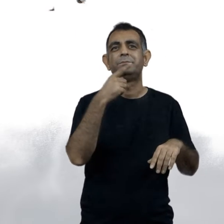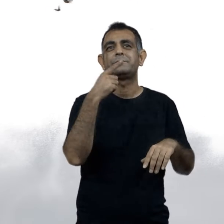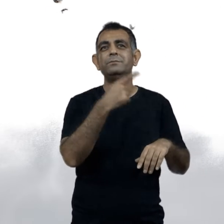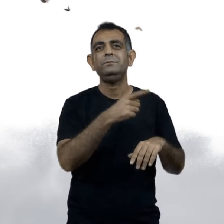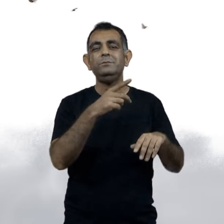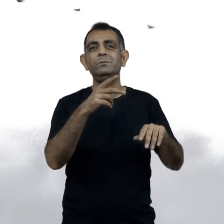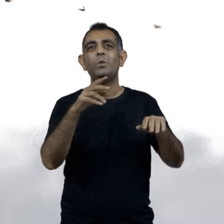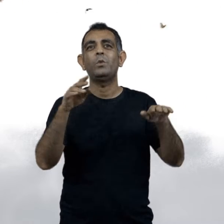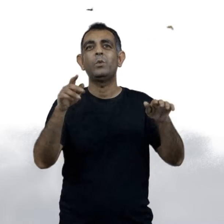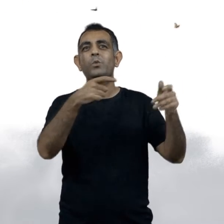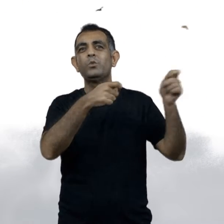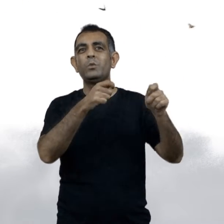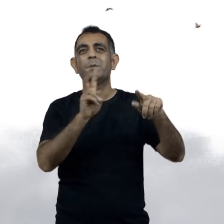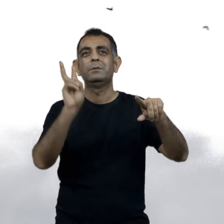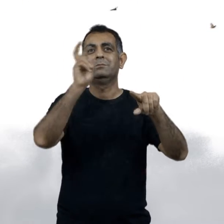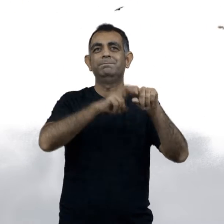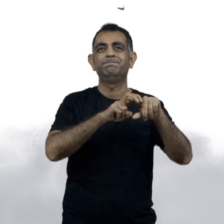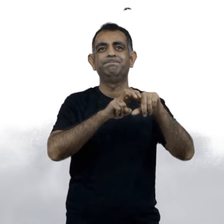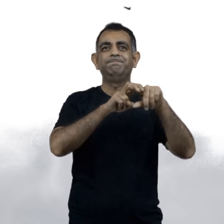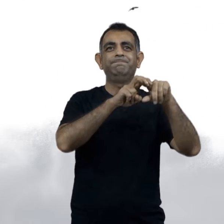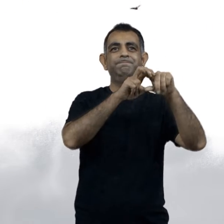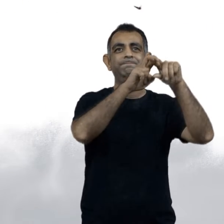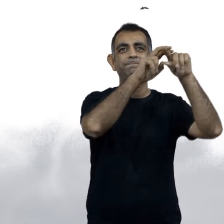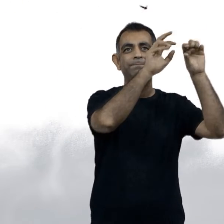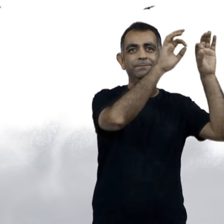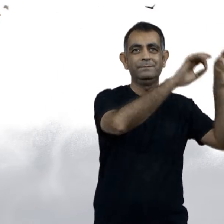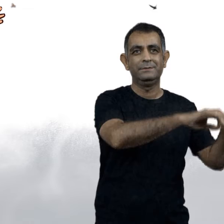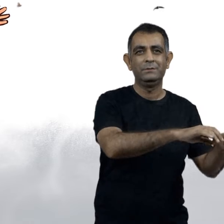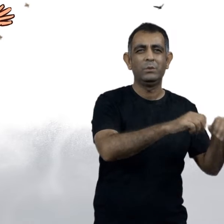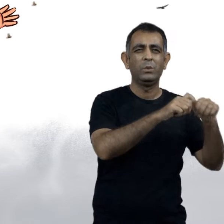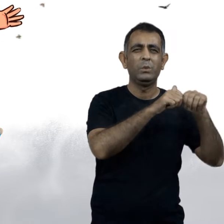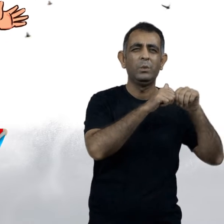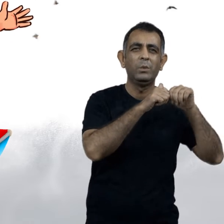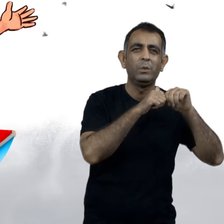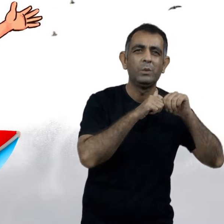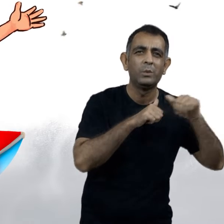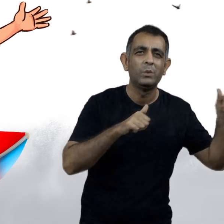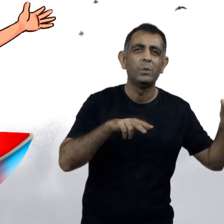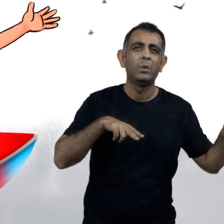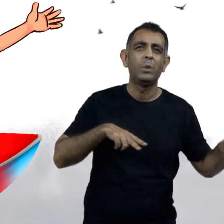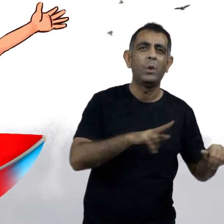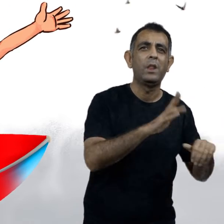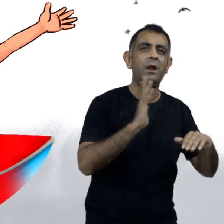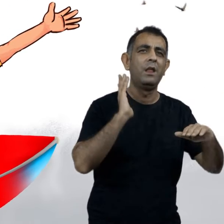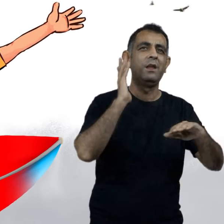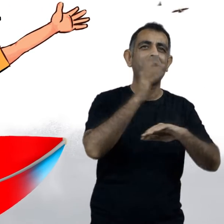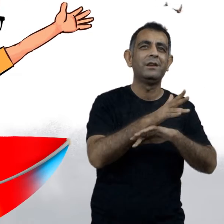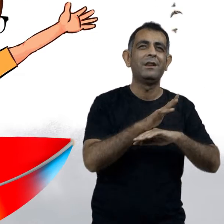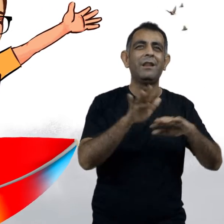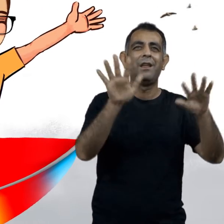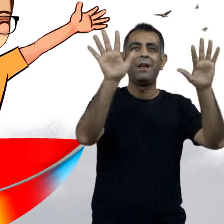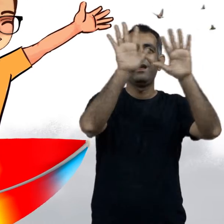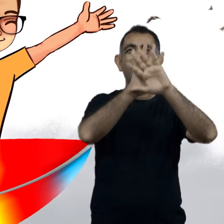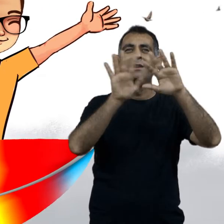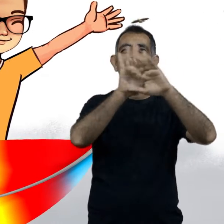Şirin gökkuşağı uçurtmasına binip ters akan çayına doğru yola koyuldular. Uzun yollardan